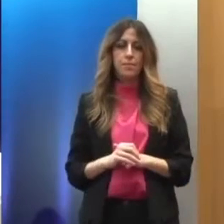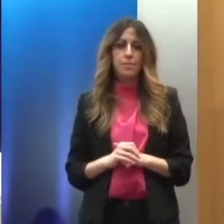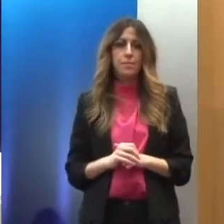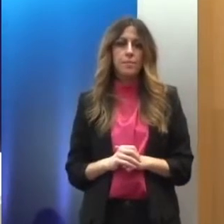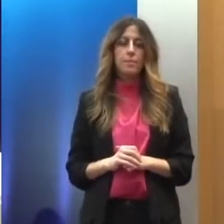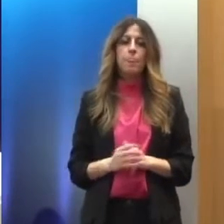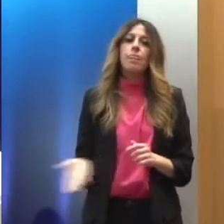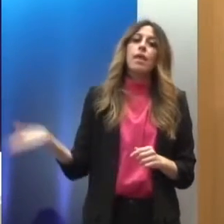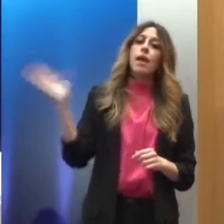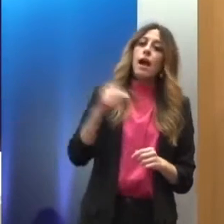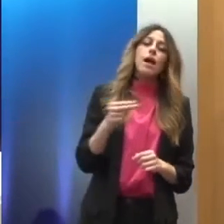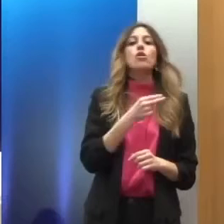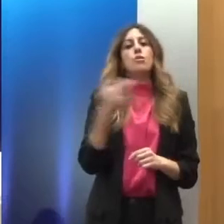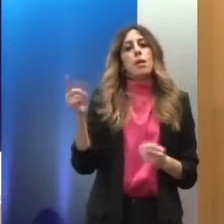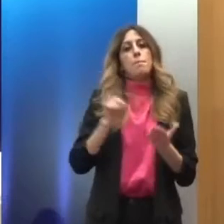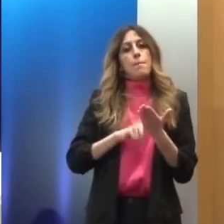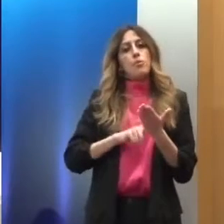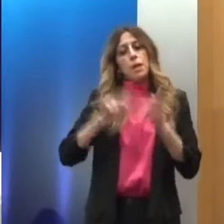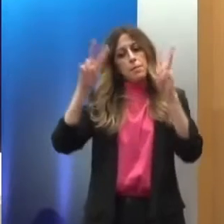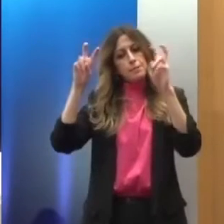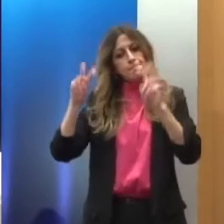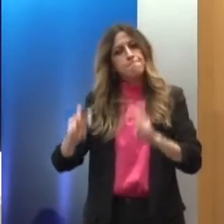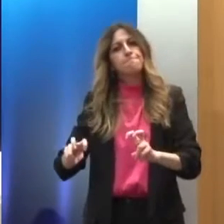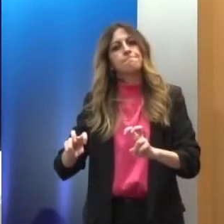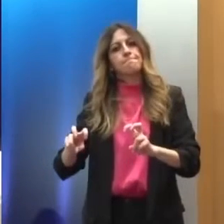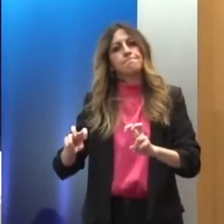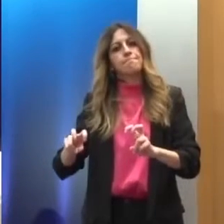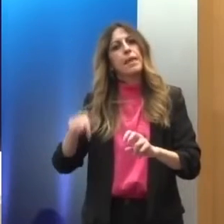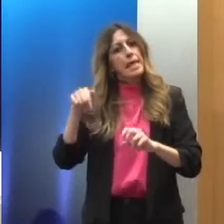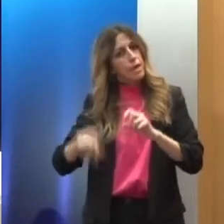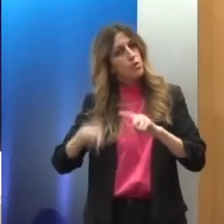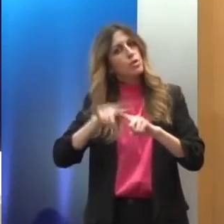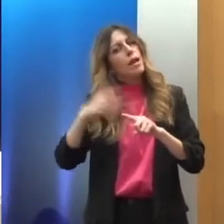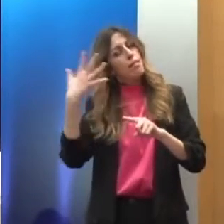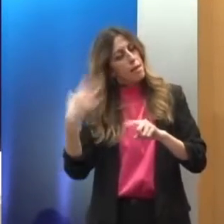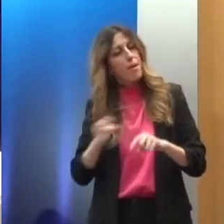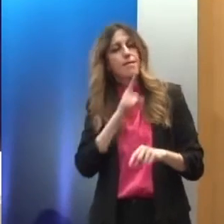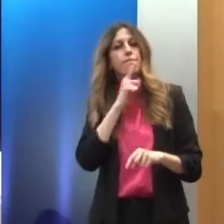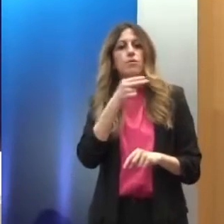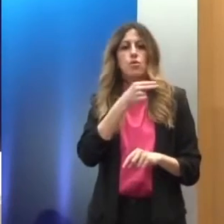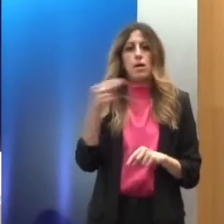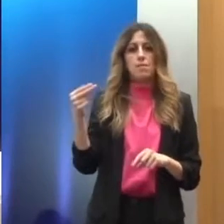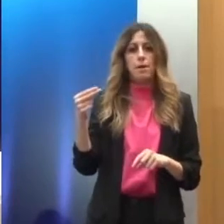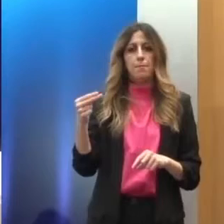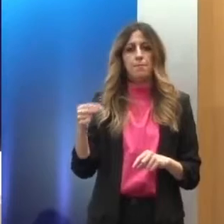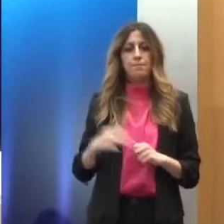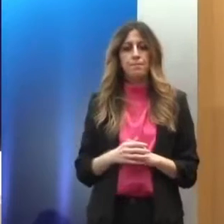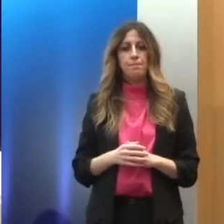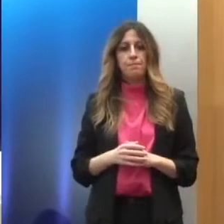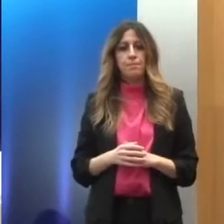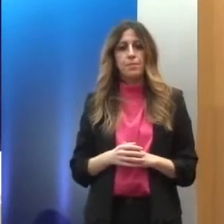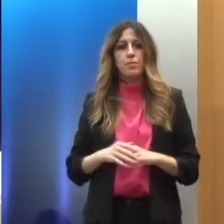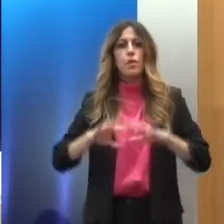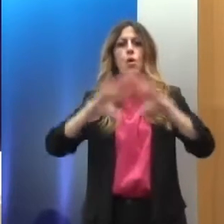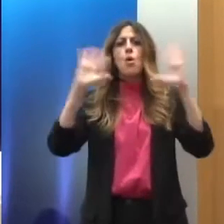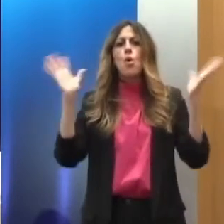ένα άλλο ζήτημα το οποίο πρέπει κανείς να δει και το οποίο το βλέπουμε μερικώς και στην Ελλάδα, είναι κατά πόσο όλα αυτά τα θέματα σε